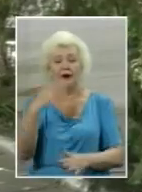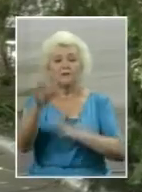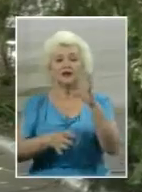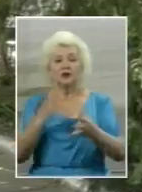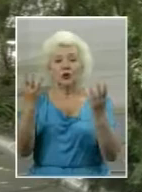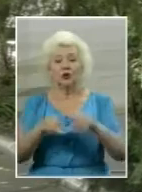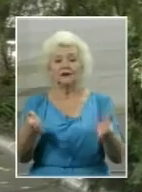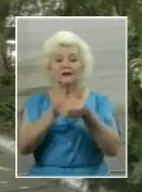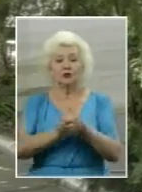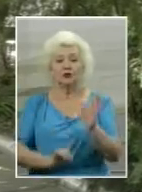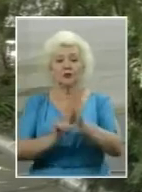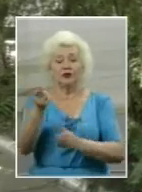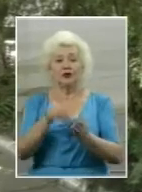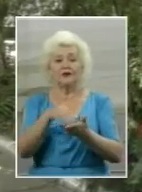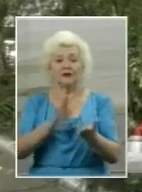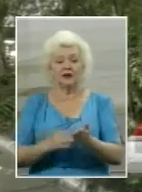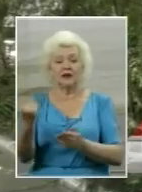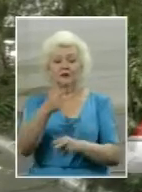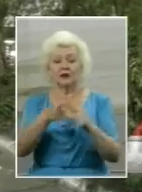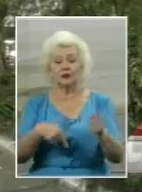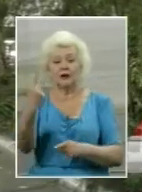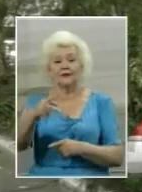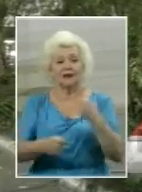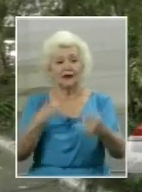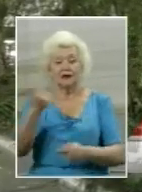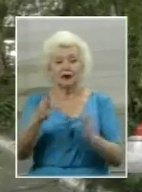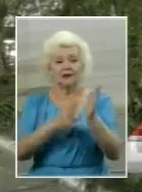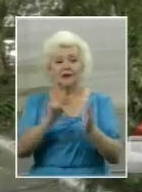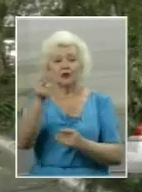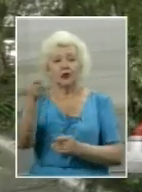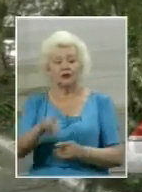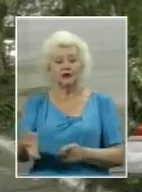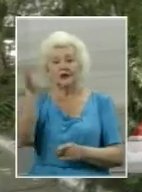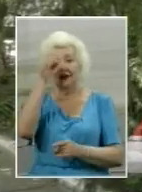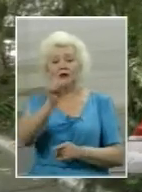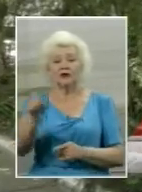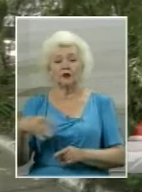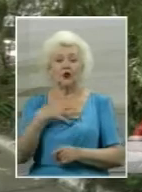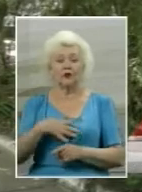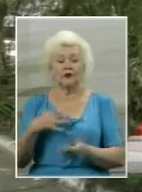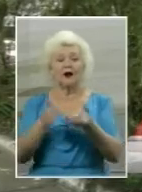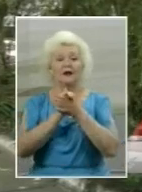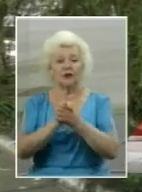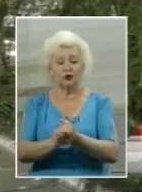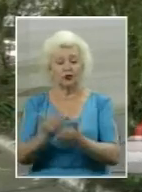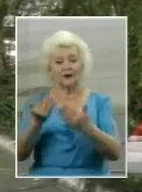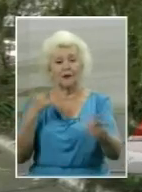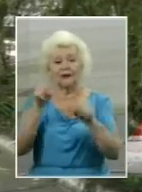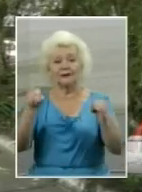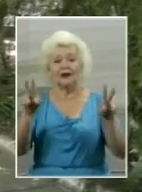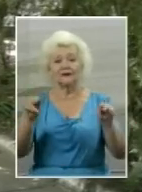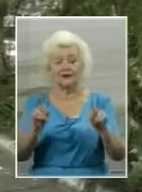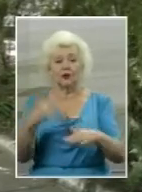Міжнародний день дружби почали відзначати з першої половини 20-го століття, 9 червня, щоб нагадати людям про важливість дружби. Напередодні цієї